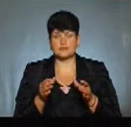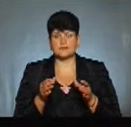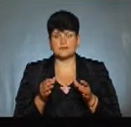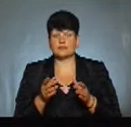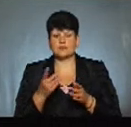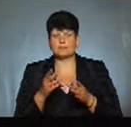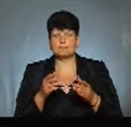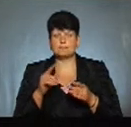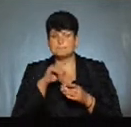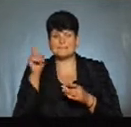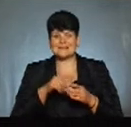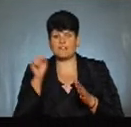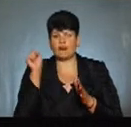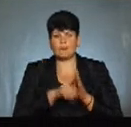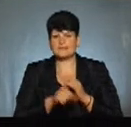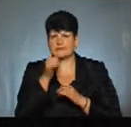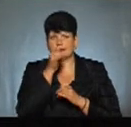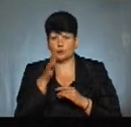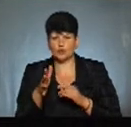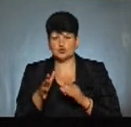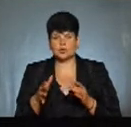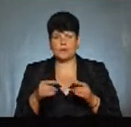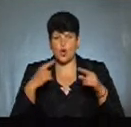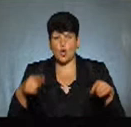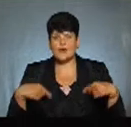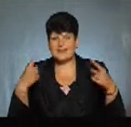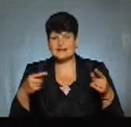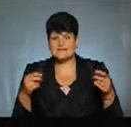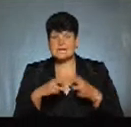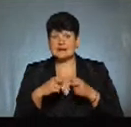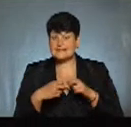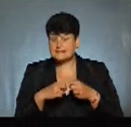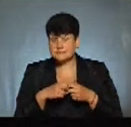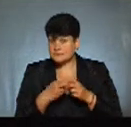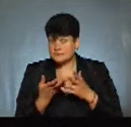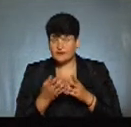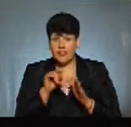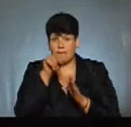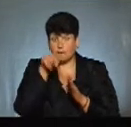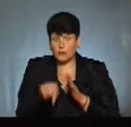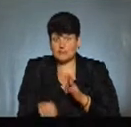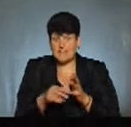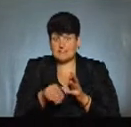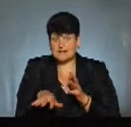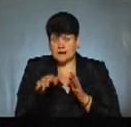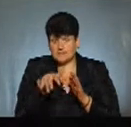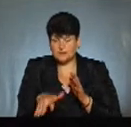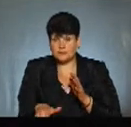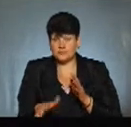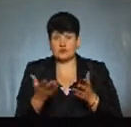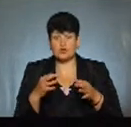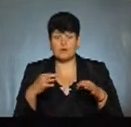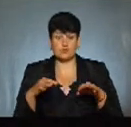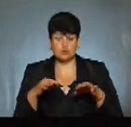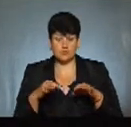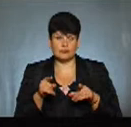Вона блискавка як електричний розряд, вона має йти звідкись і кудись. Тобто, щоб вона пройшла в землю, ну, мусить бути якесь заземлення. Якщо ви в автомобілі,